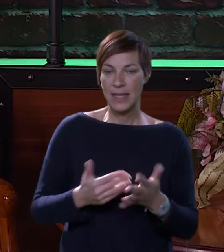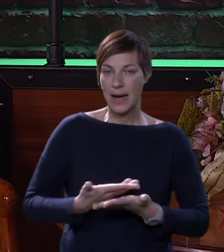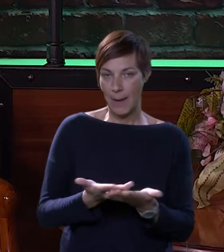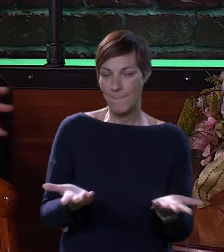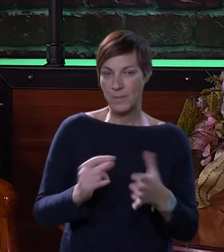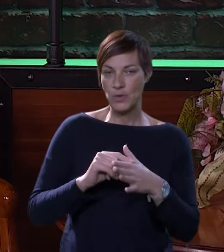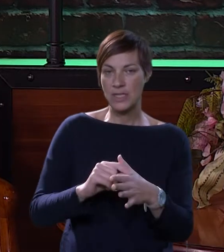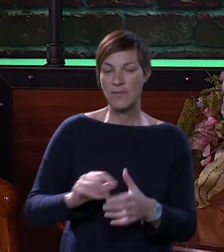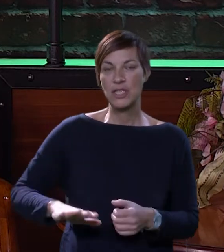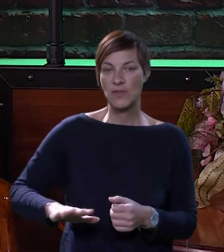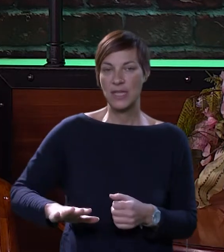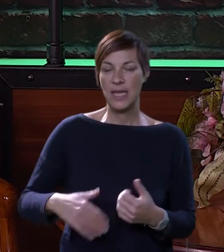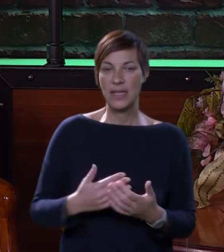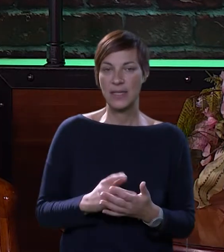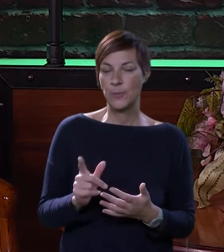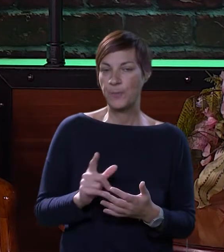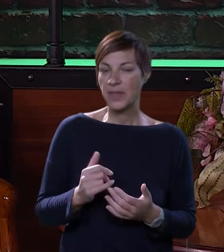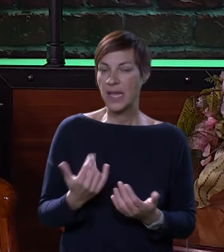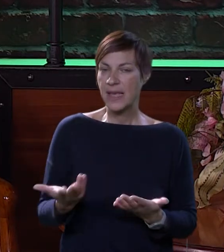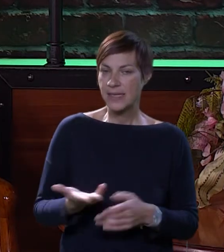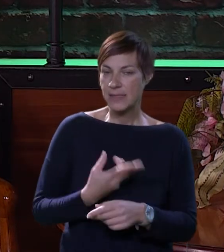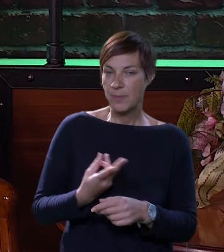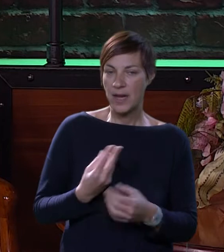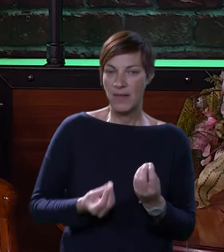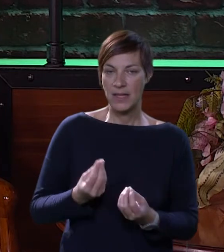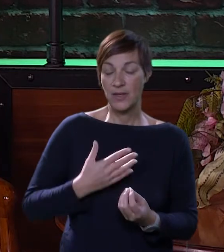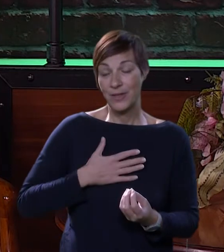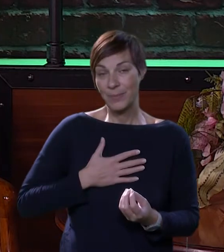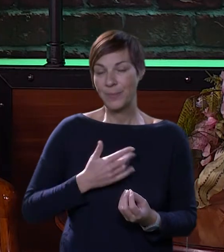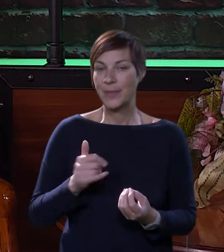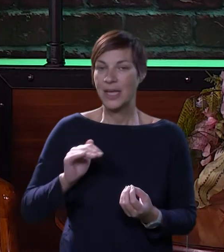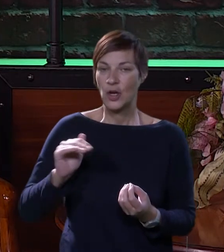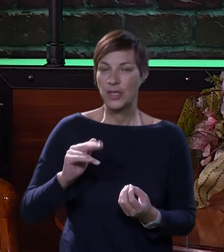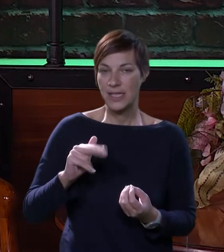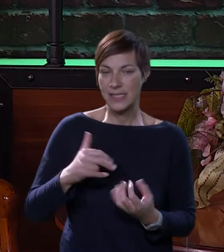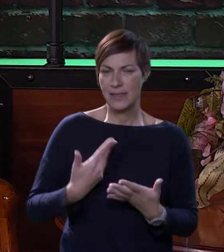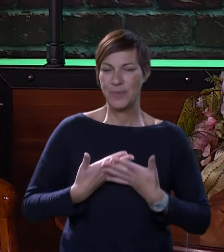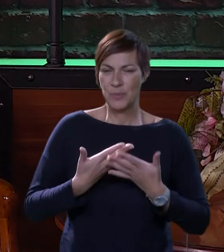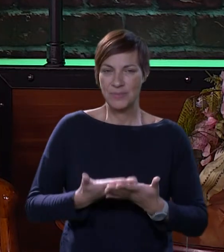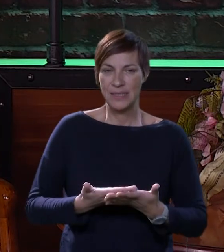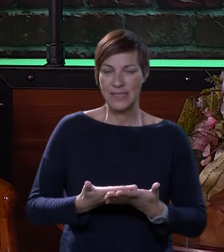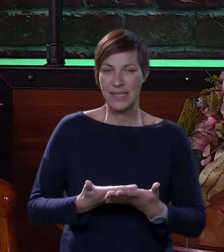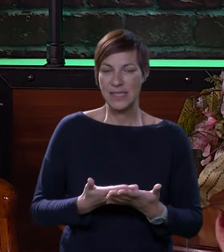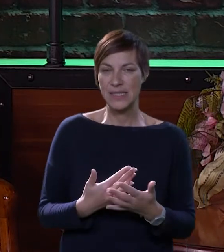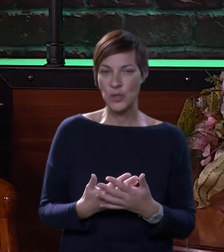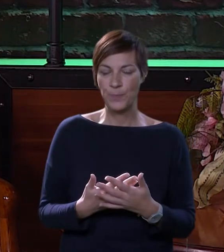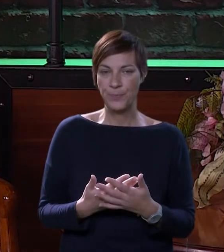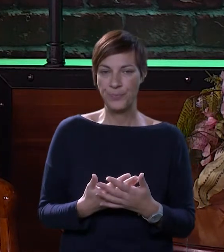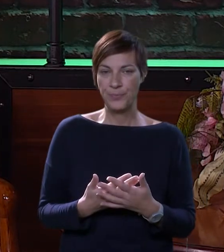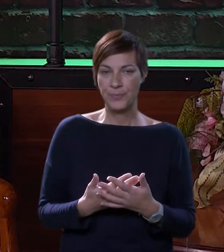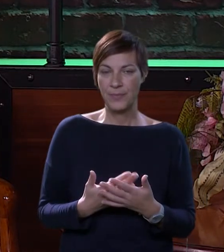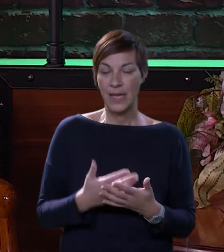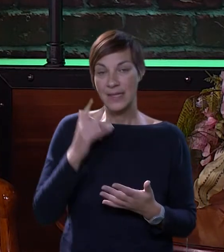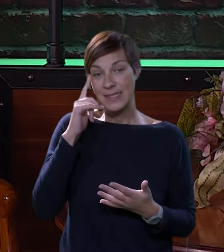trebali prepustiti vodstvo djetetu i ne ispravljati tu igru, jer često mi odrasli imamo tu tendenciju. Kada, na način?